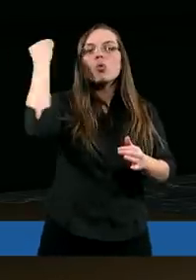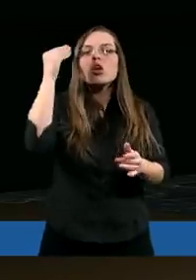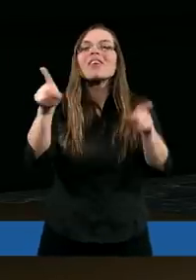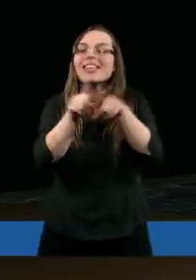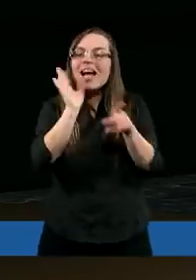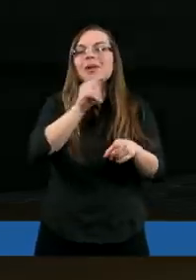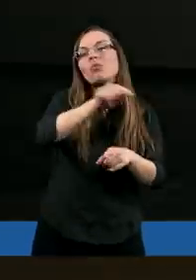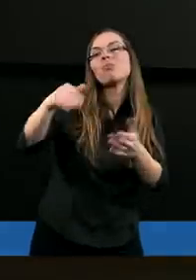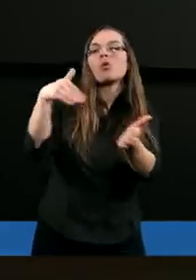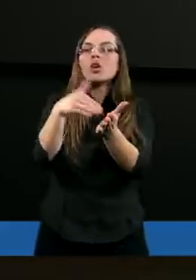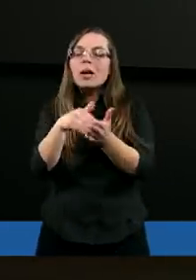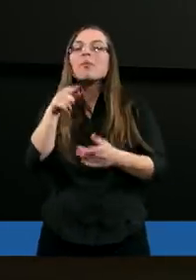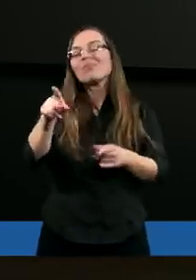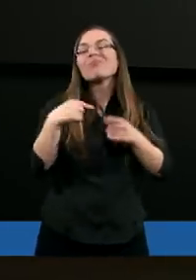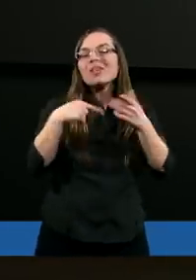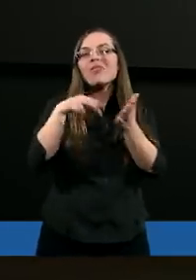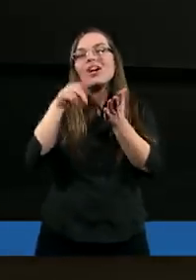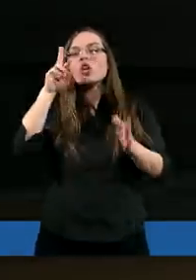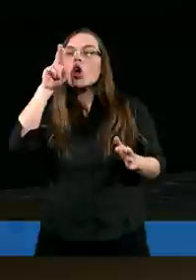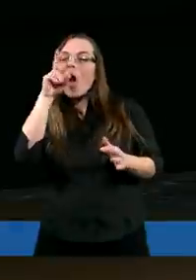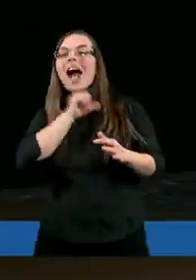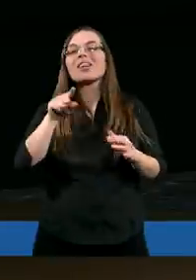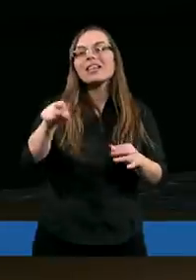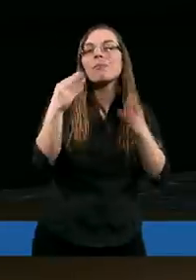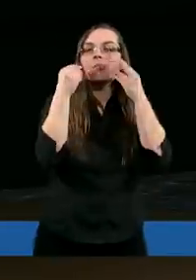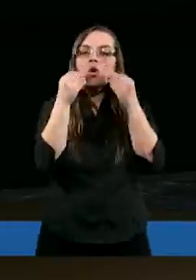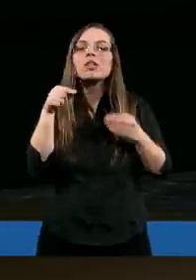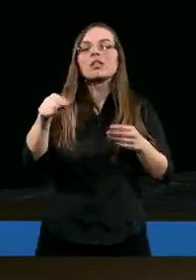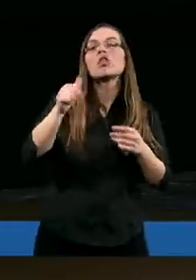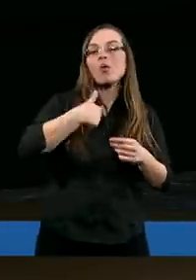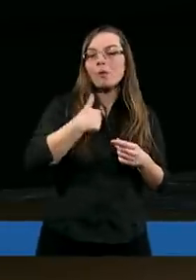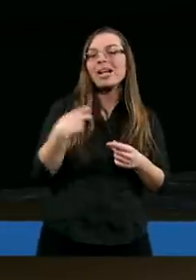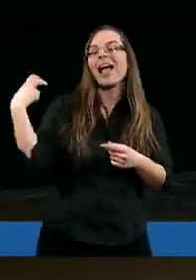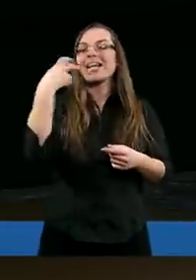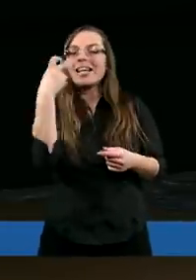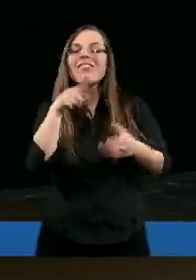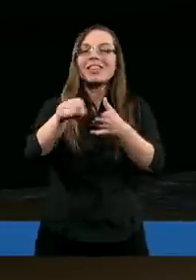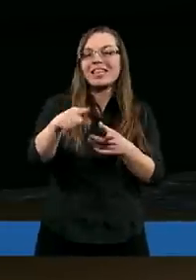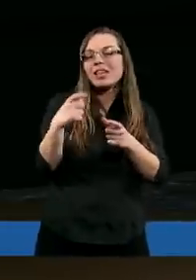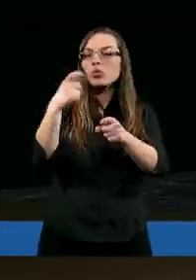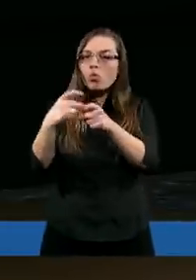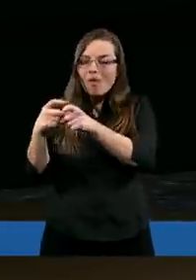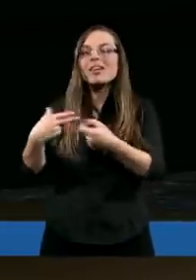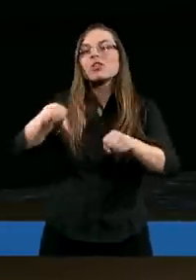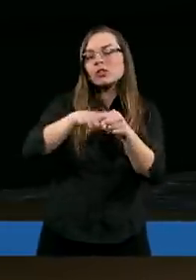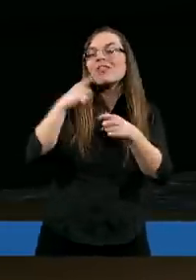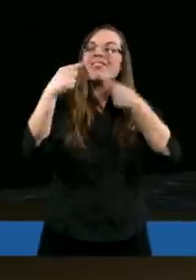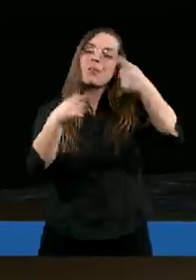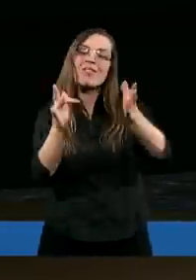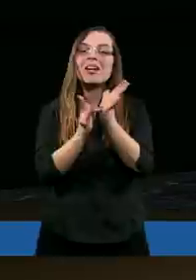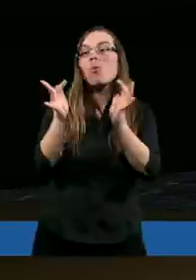potrzebować, więc dziękuję. Z tym się kojarzy pocieszyciel. Dziękuję. To, co mnie interesuje w tych słowach, które wypowiedział Pan